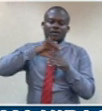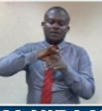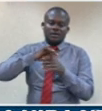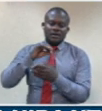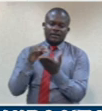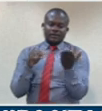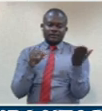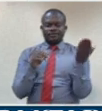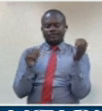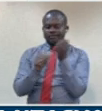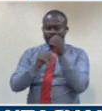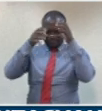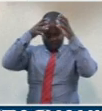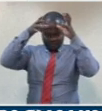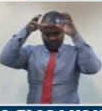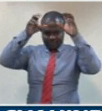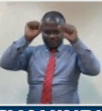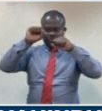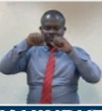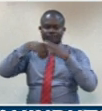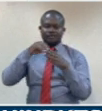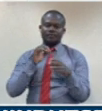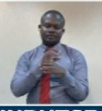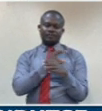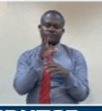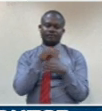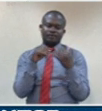kuba Vice Perezida wa Komisiyo y'Umuryango w'Umuryango wa Afurika